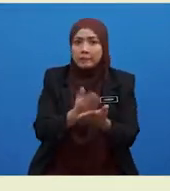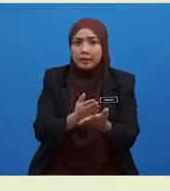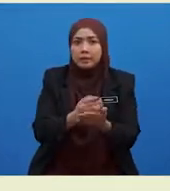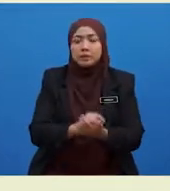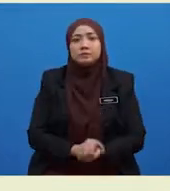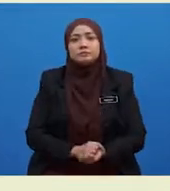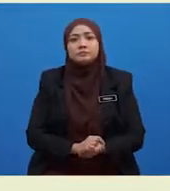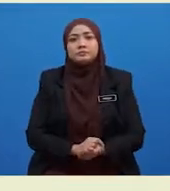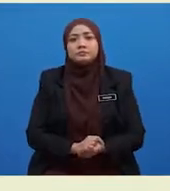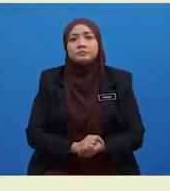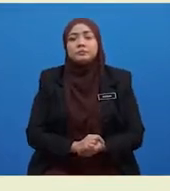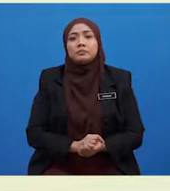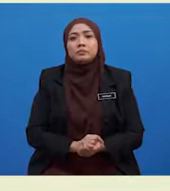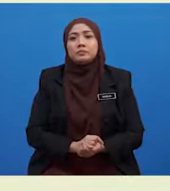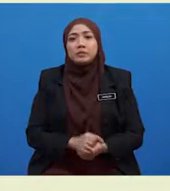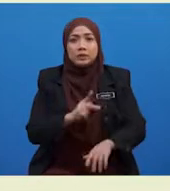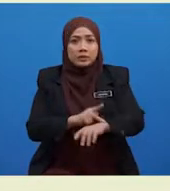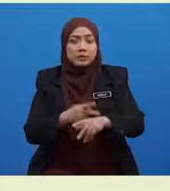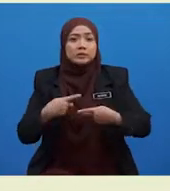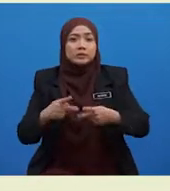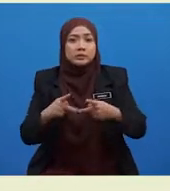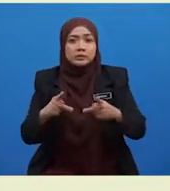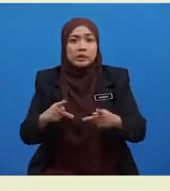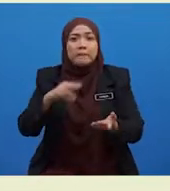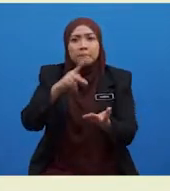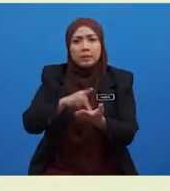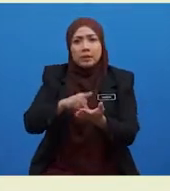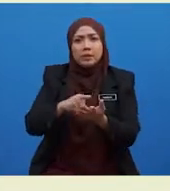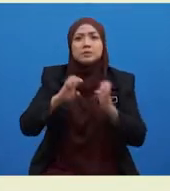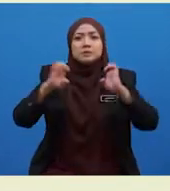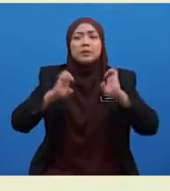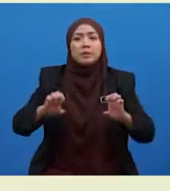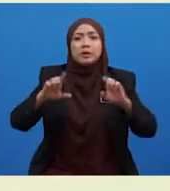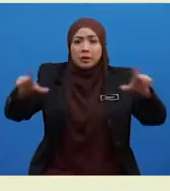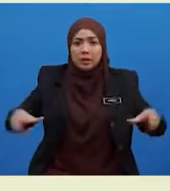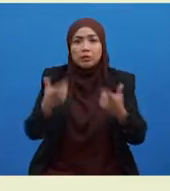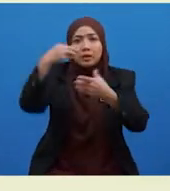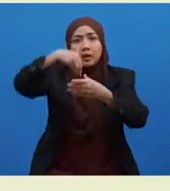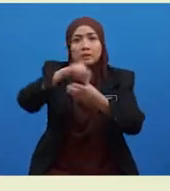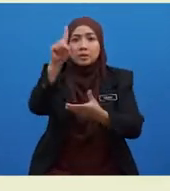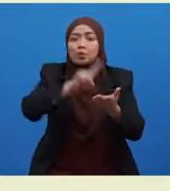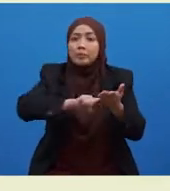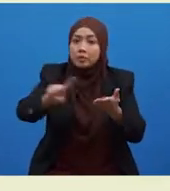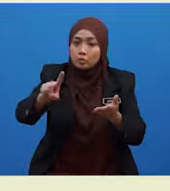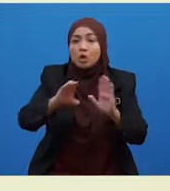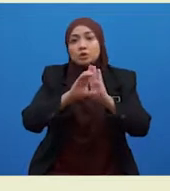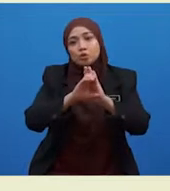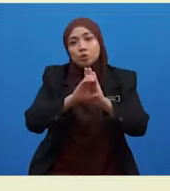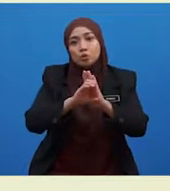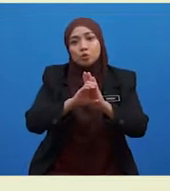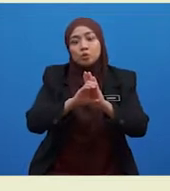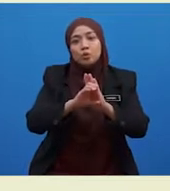Kekerapan pula adalah bilangan senaman yang dilakukan dalam seminggu. Contoh, senaman itu